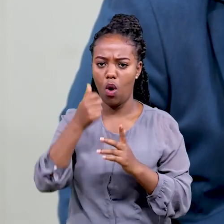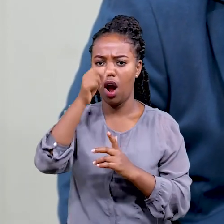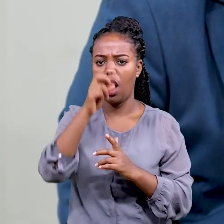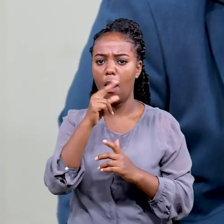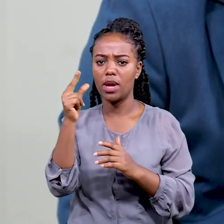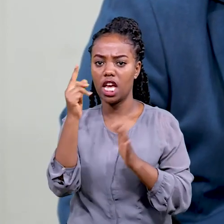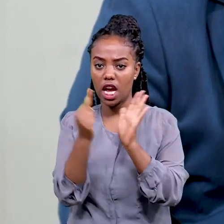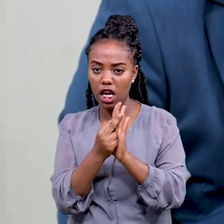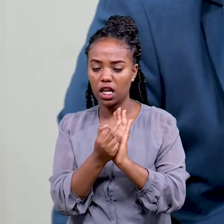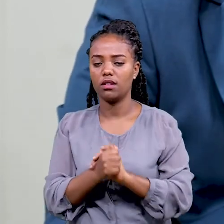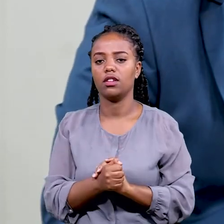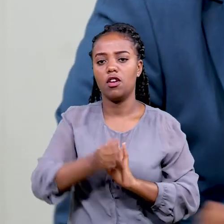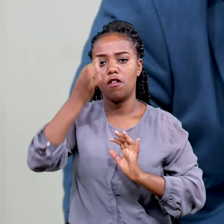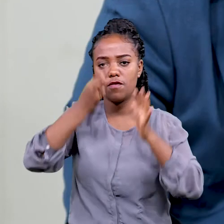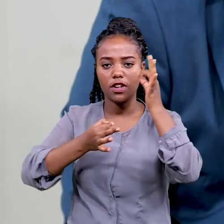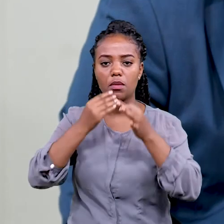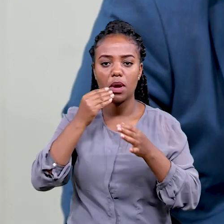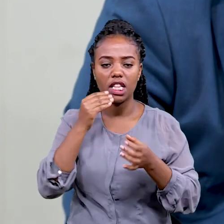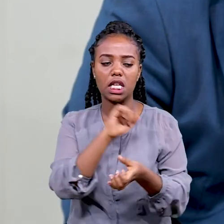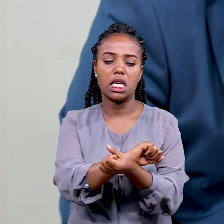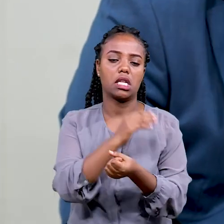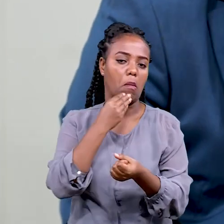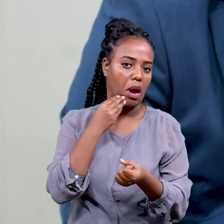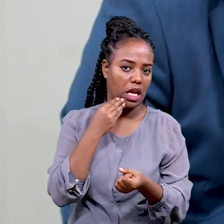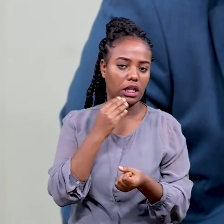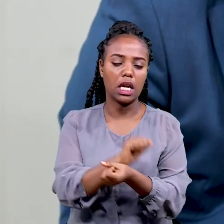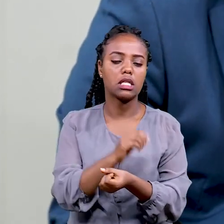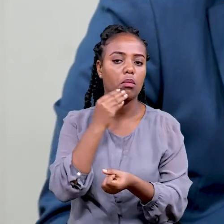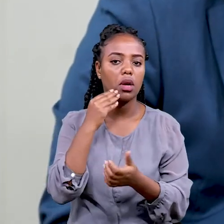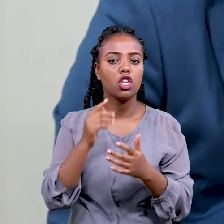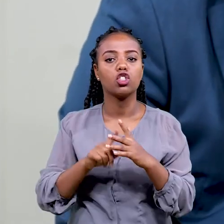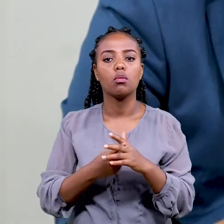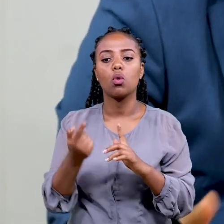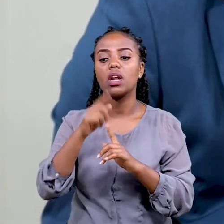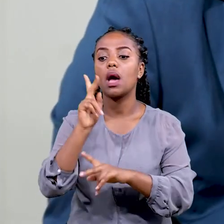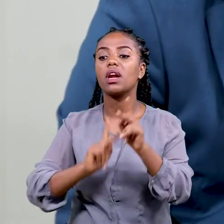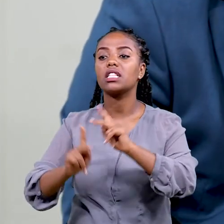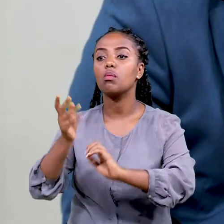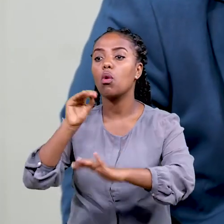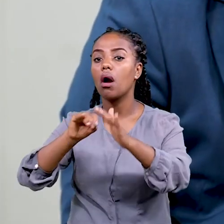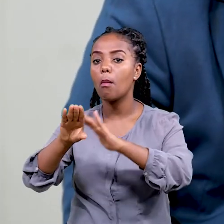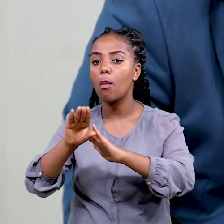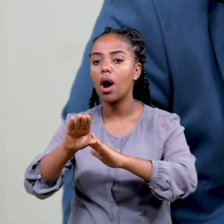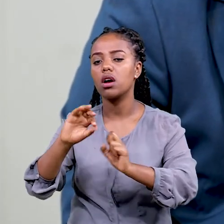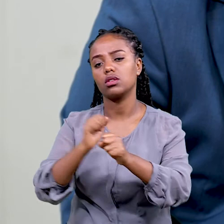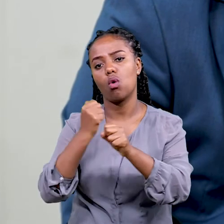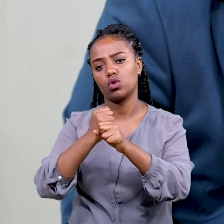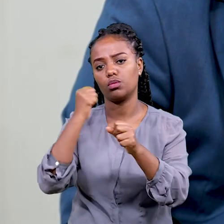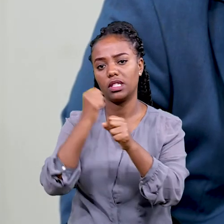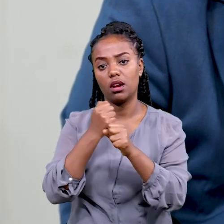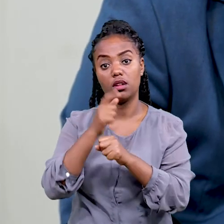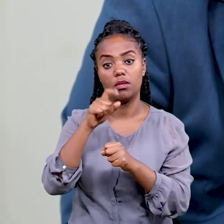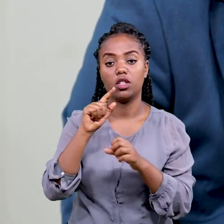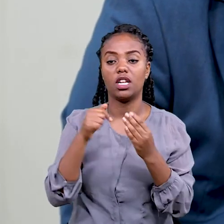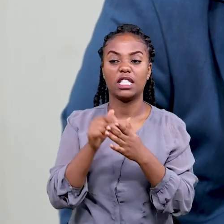ከአቃቤ ሕግ ከፍርድ ቤት ማረሚያ ከማረሚያ በኋላ ደግሞ እንግዲህ ወደ ህብረተሰቡ ሲቀላቀሉም ስራዎች መሰራት